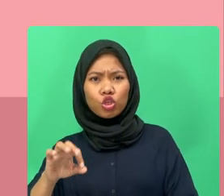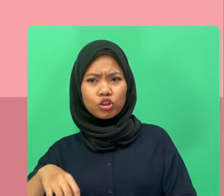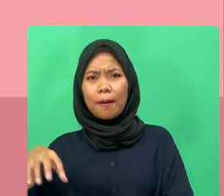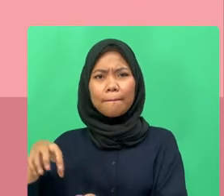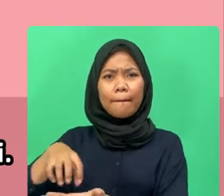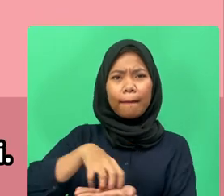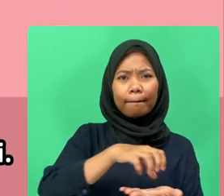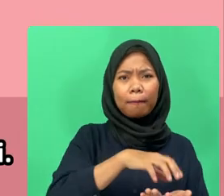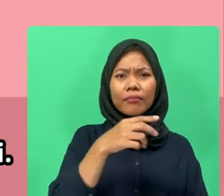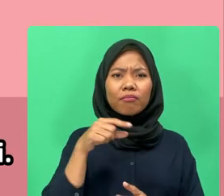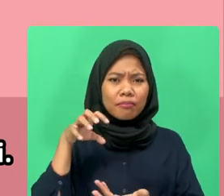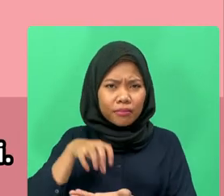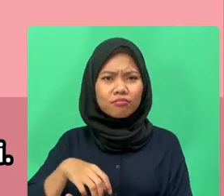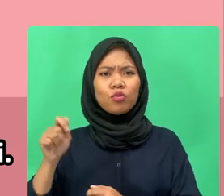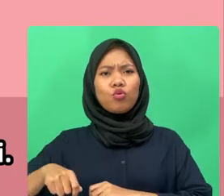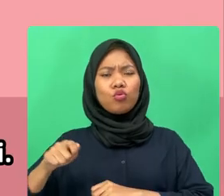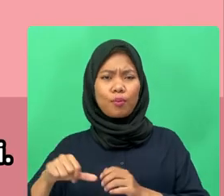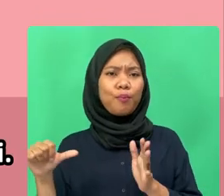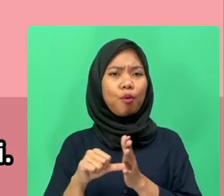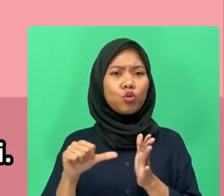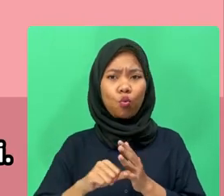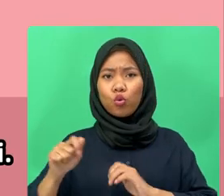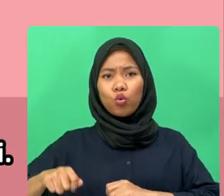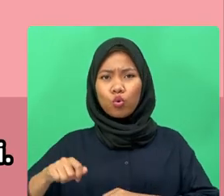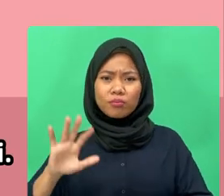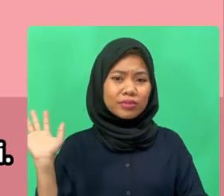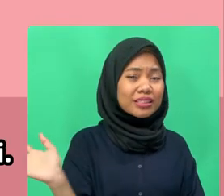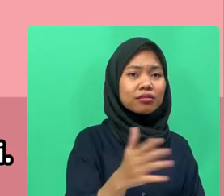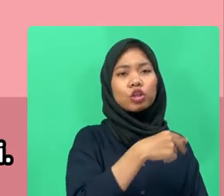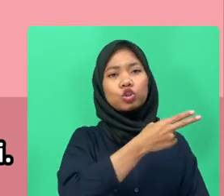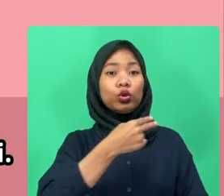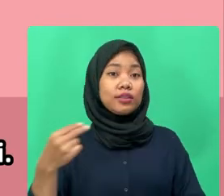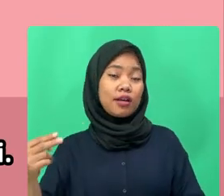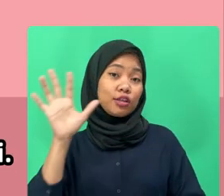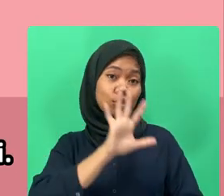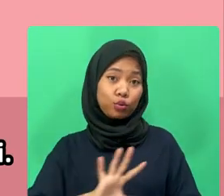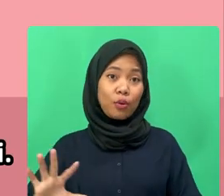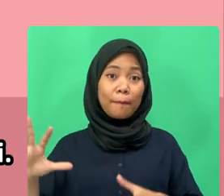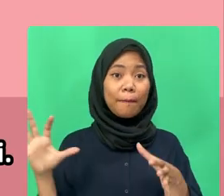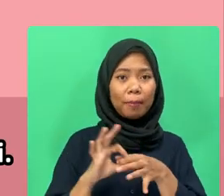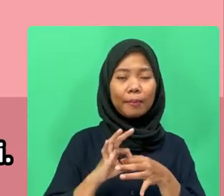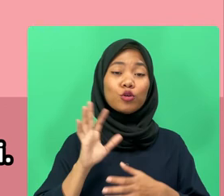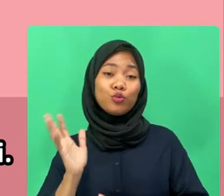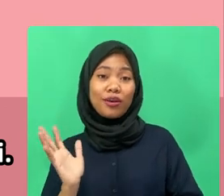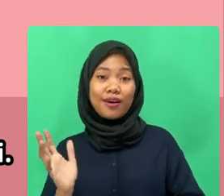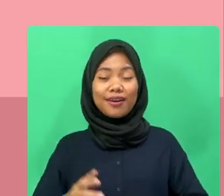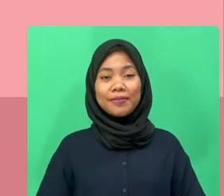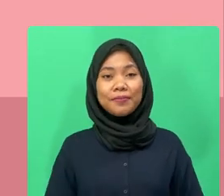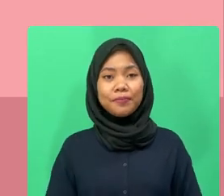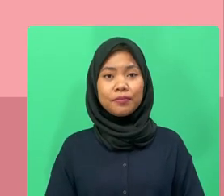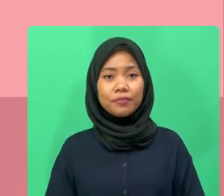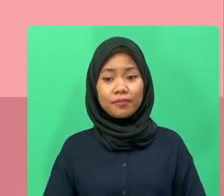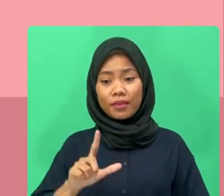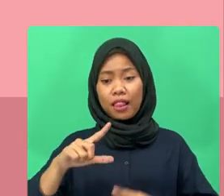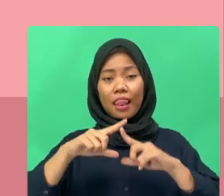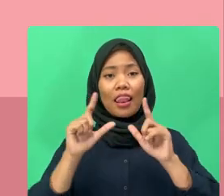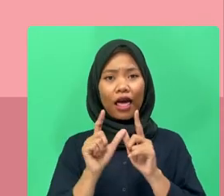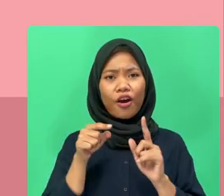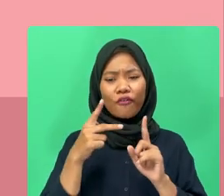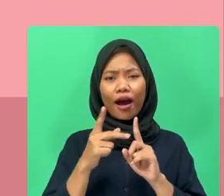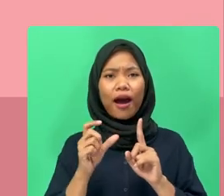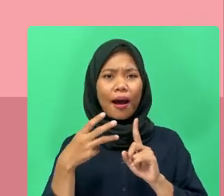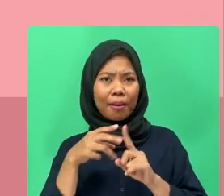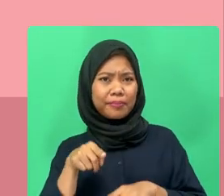firma hukum dan organisasi bantuan hukum dari seluruh Indonesia yang sudah berafiliasi dalam aplikasi ini.